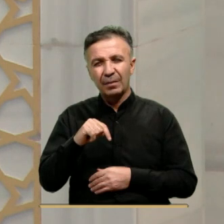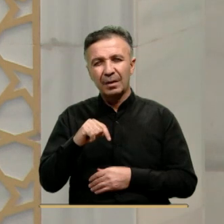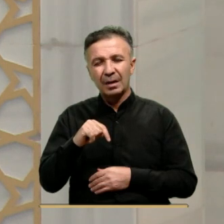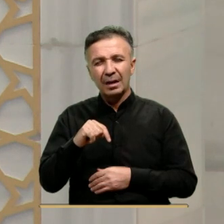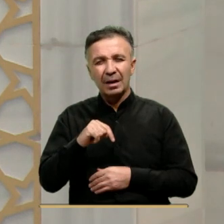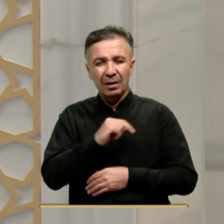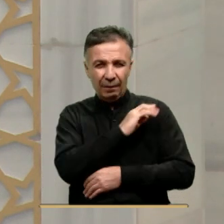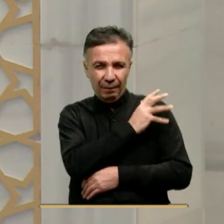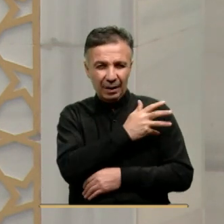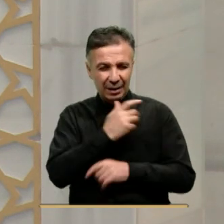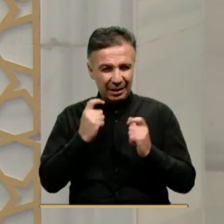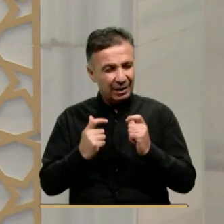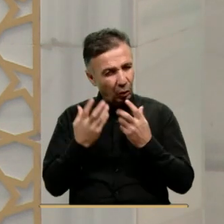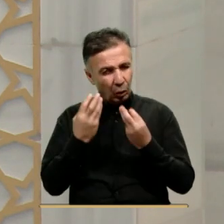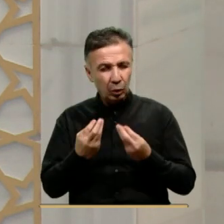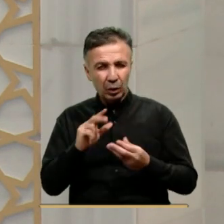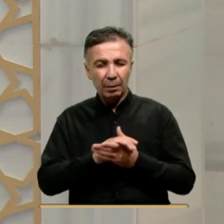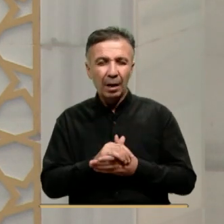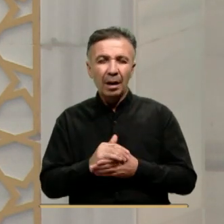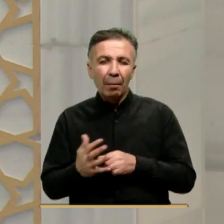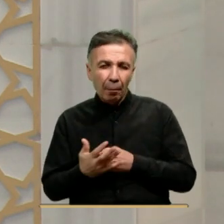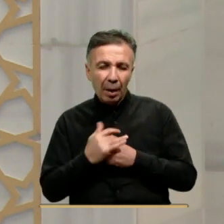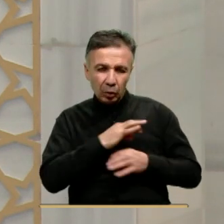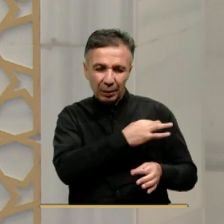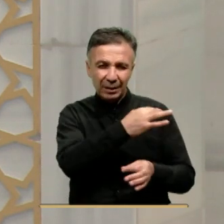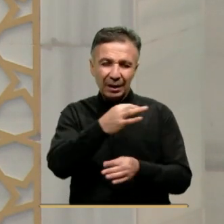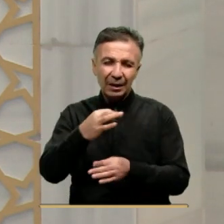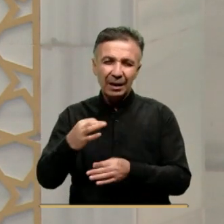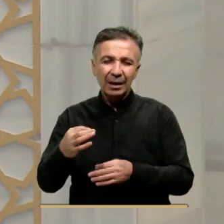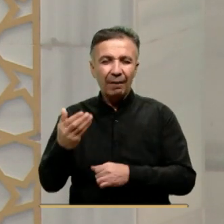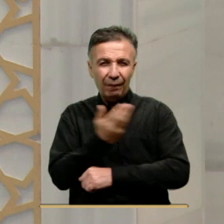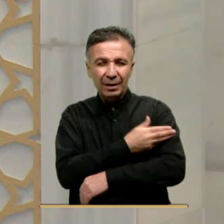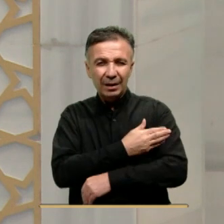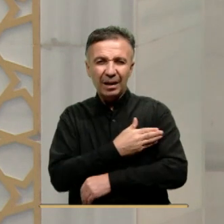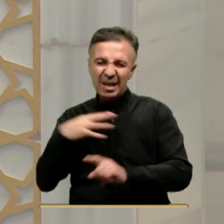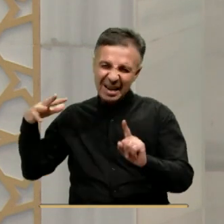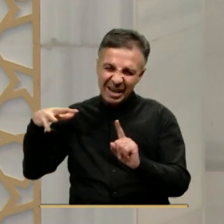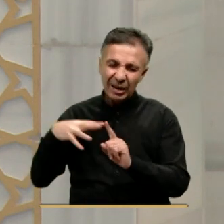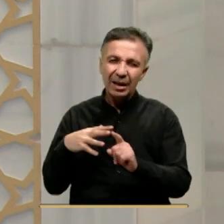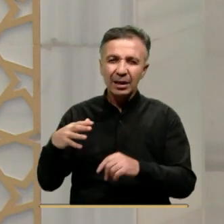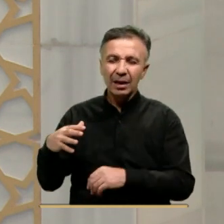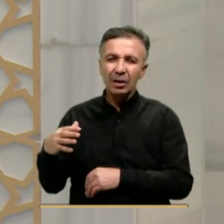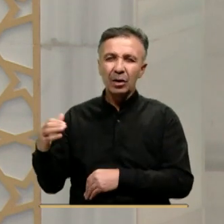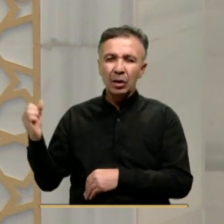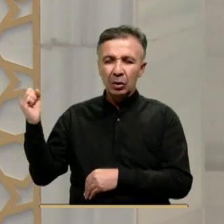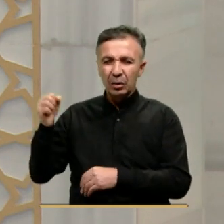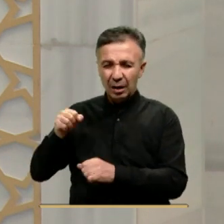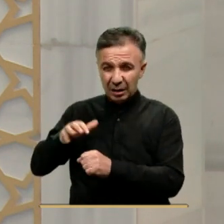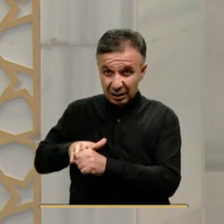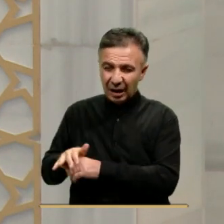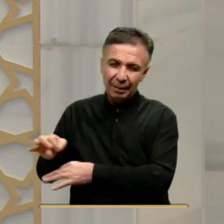Mazlum insanların vatanlarını topraklarını işgal eden Zalimler çamurlaşan